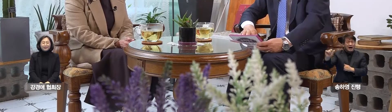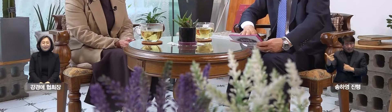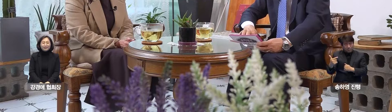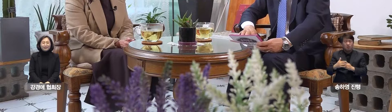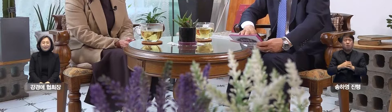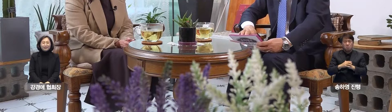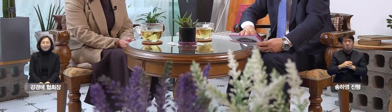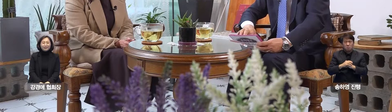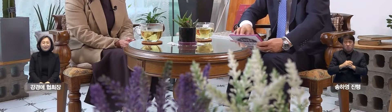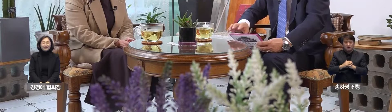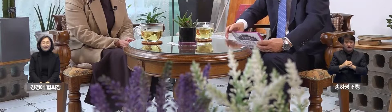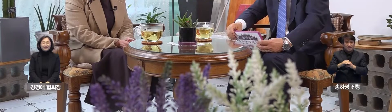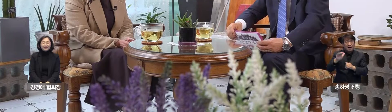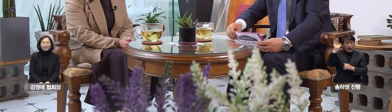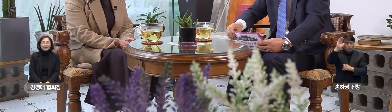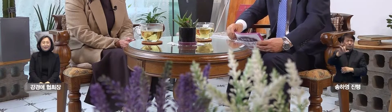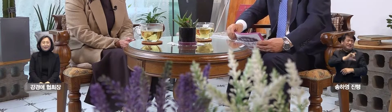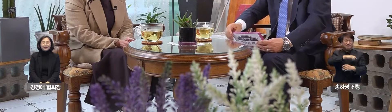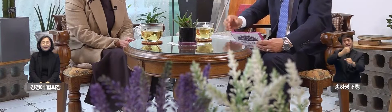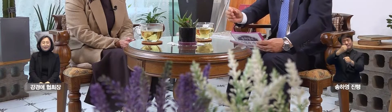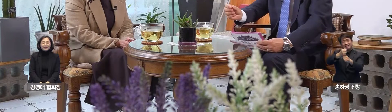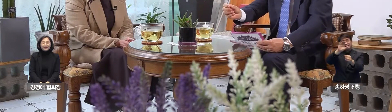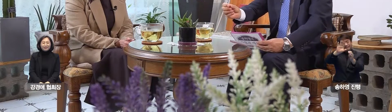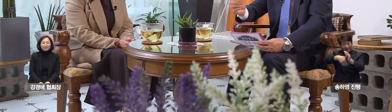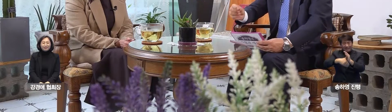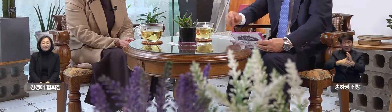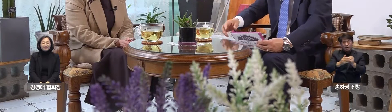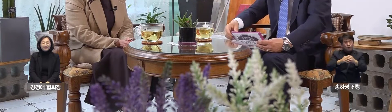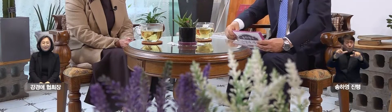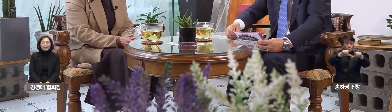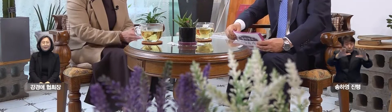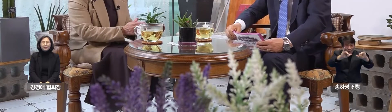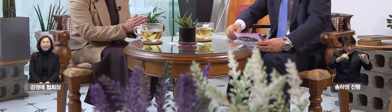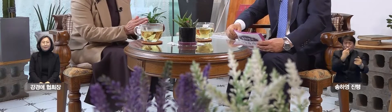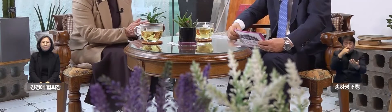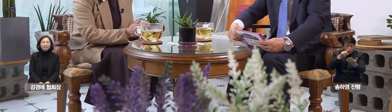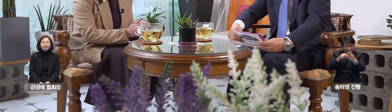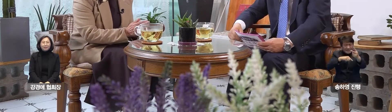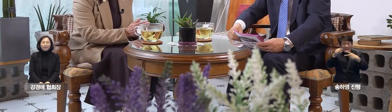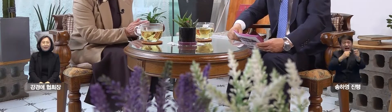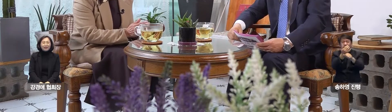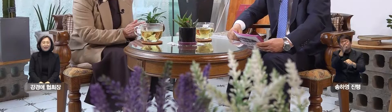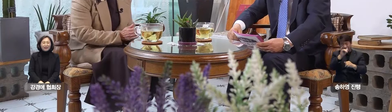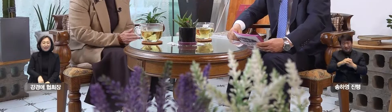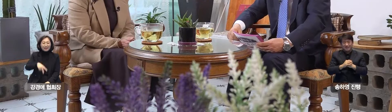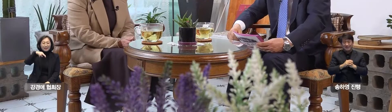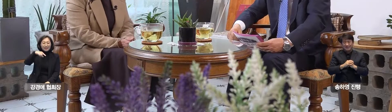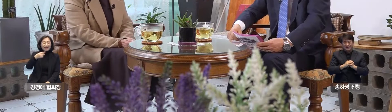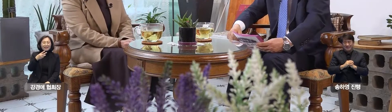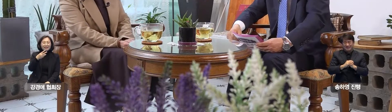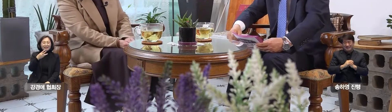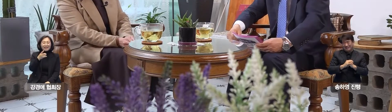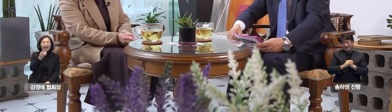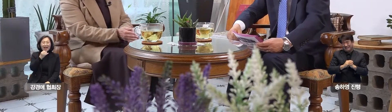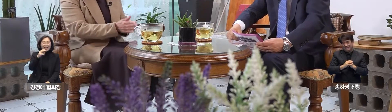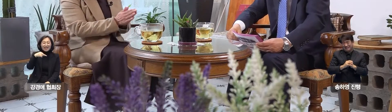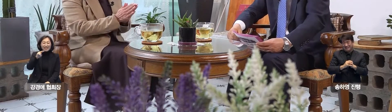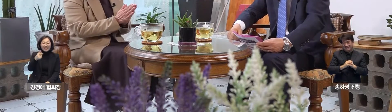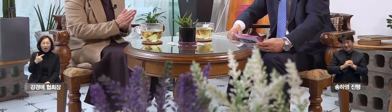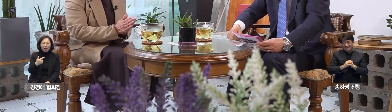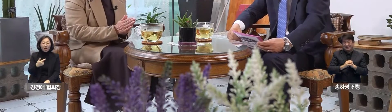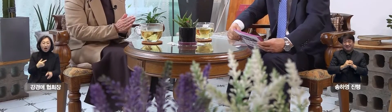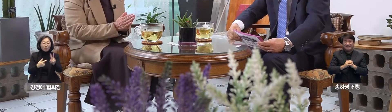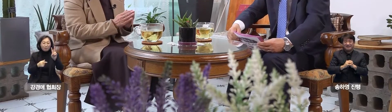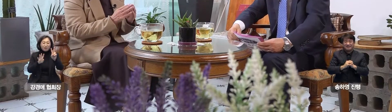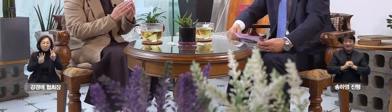너무 이제 앞으로 이런 거 작명할 때 일반 시민들이 쉽게 와닿을 수 있도록 스테이션 V4는